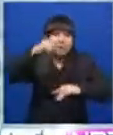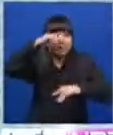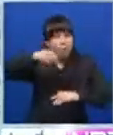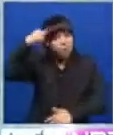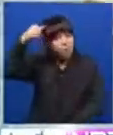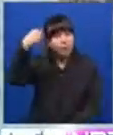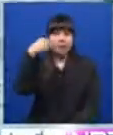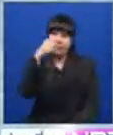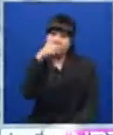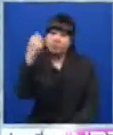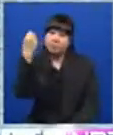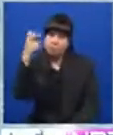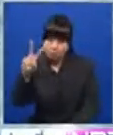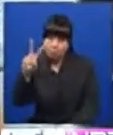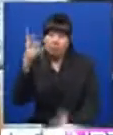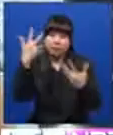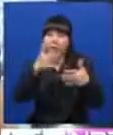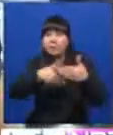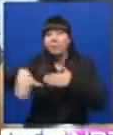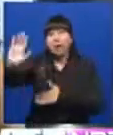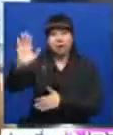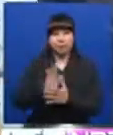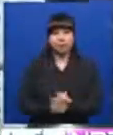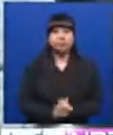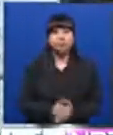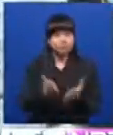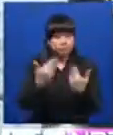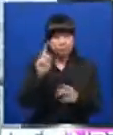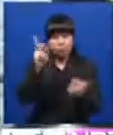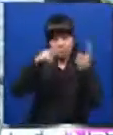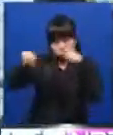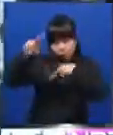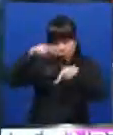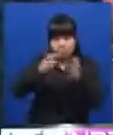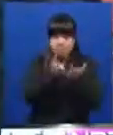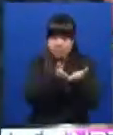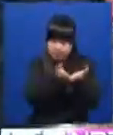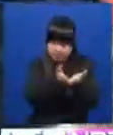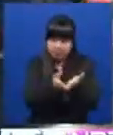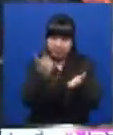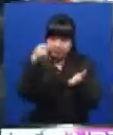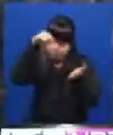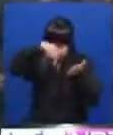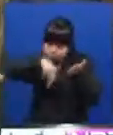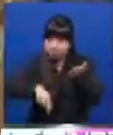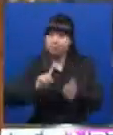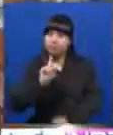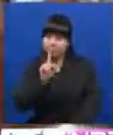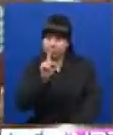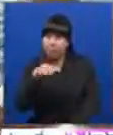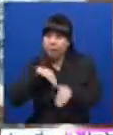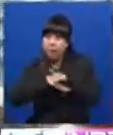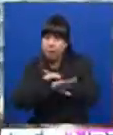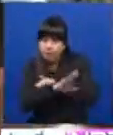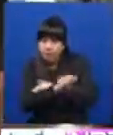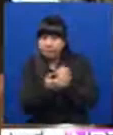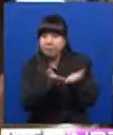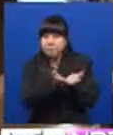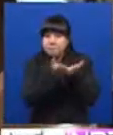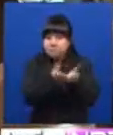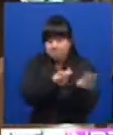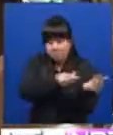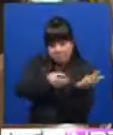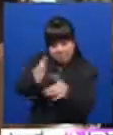วันและกลับออกไปนอกจากนี้ยังต้องตรวจสอบเรือและสอบสวนในเชิงลึกว่าการลักลอบเข้ามาทำการประมง